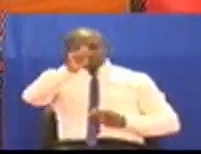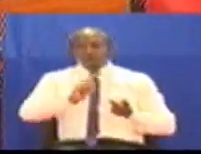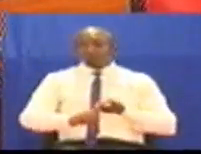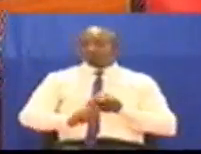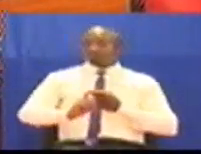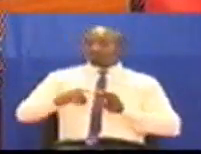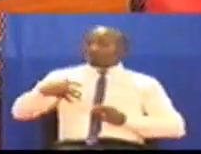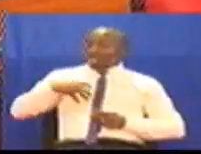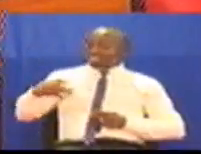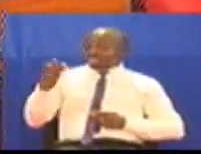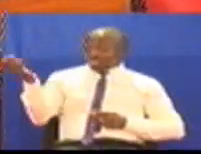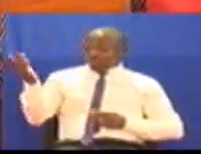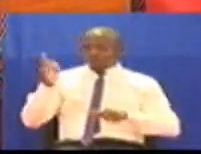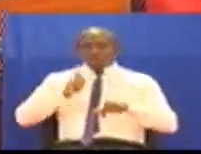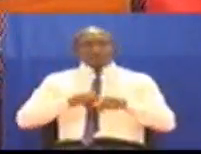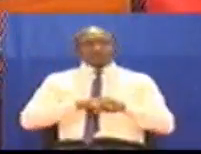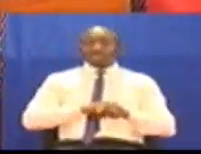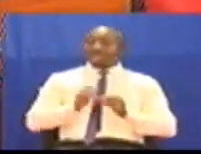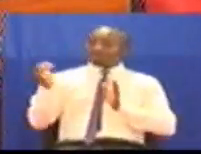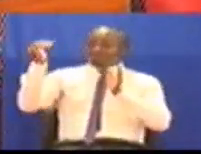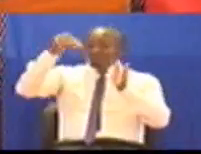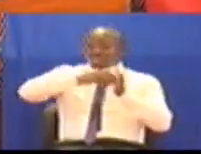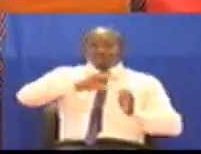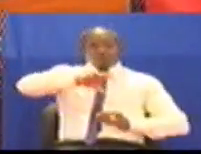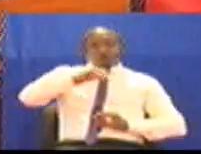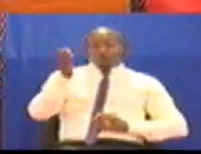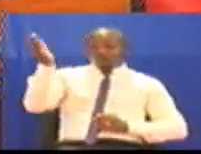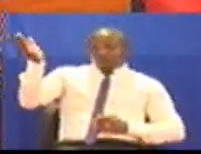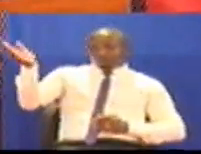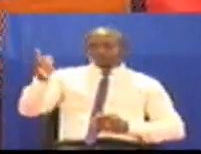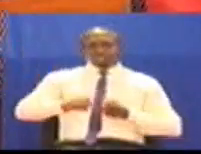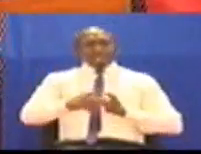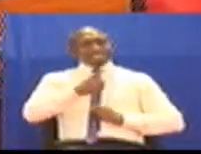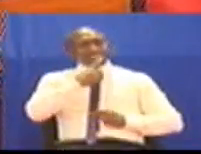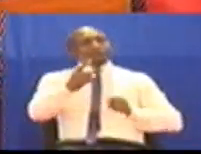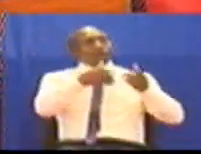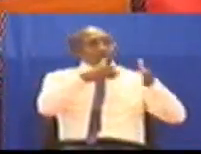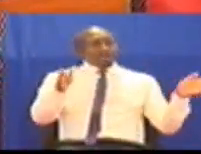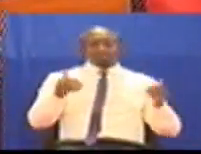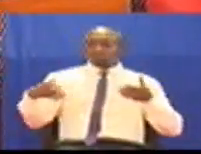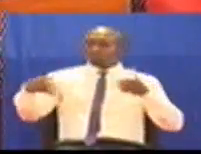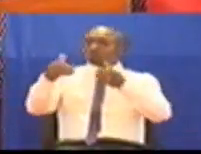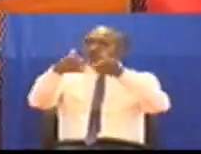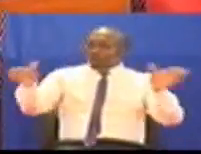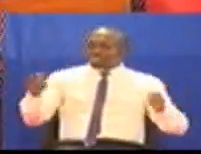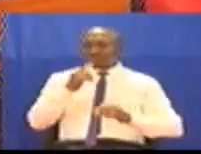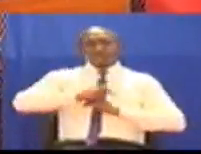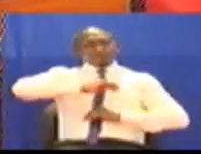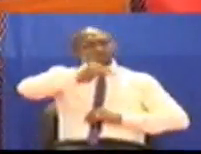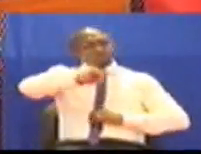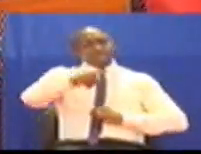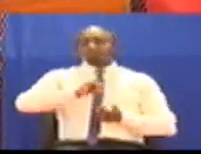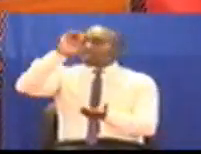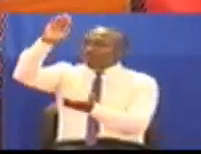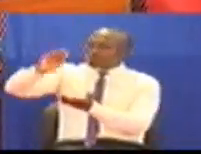Mheshimiwa Waziri, alipokuja Mheshimiwa Rais kwenye mkoa wa Rukwa, alitamka mbele ya mkutano wa hadhara kwamba matuta